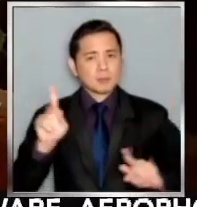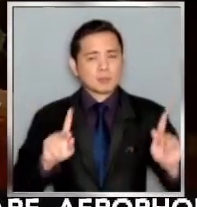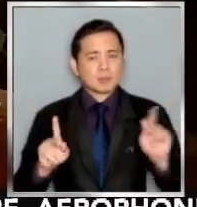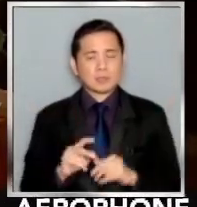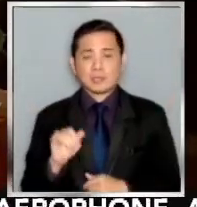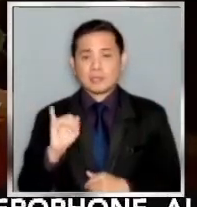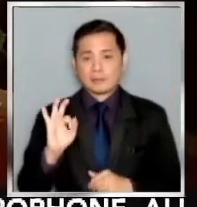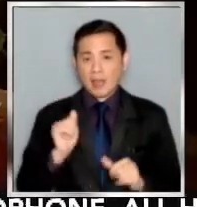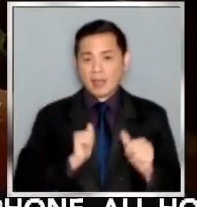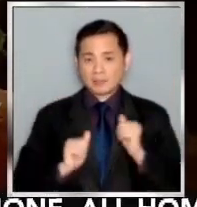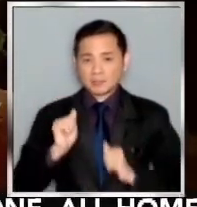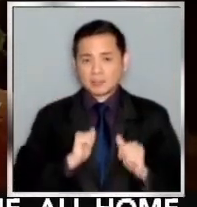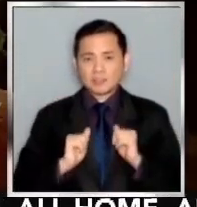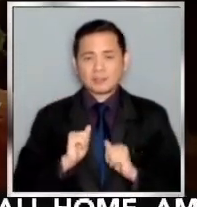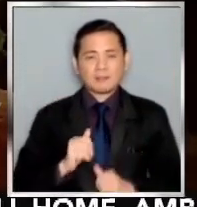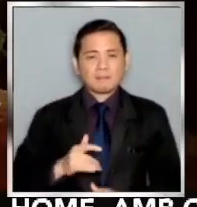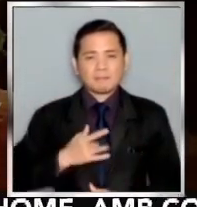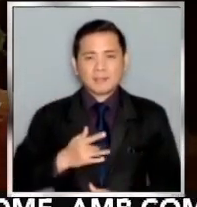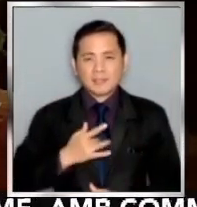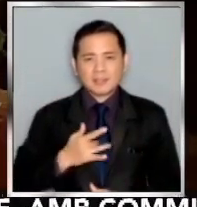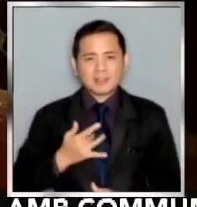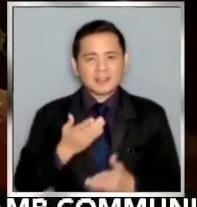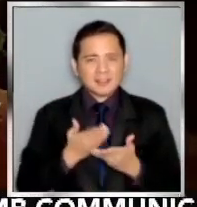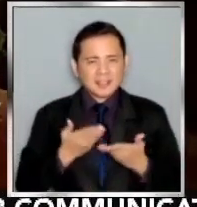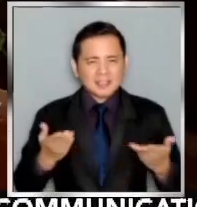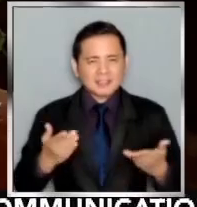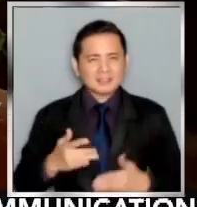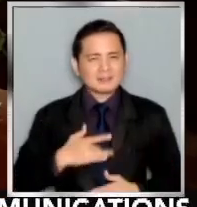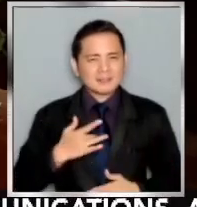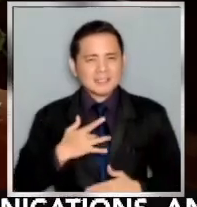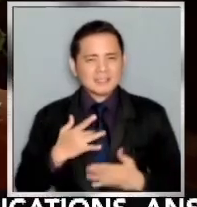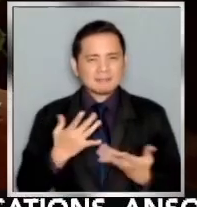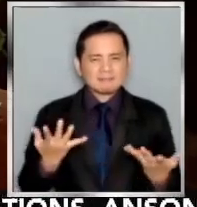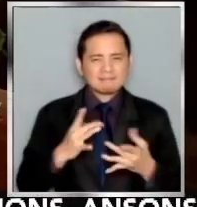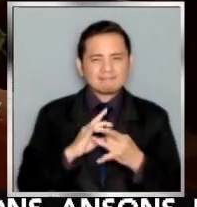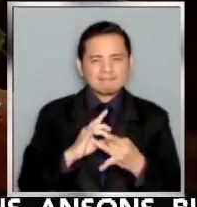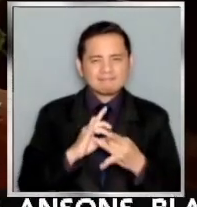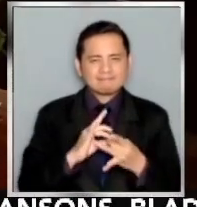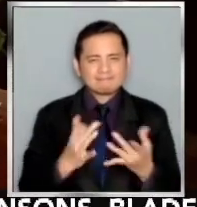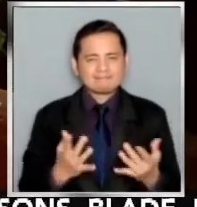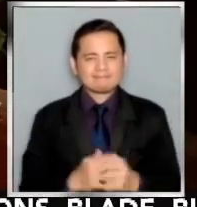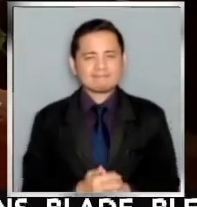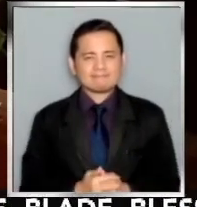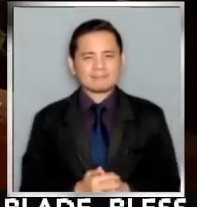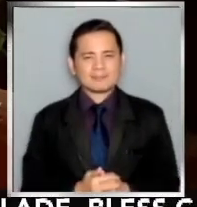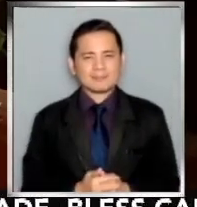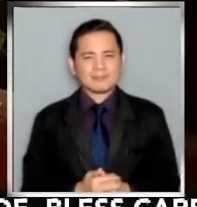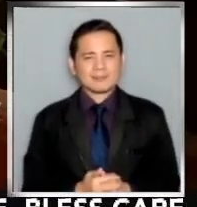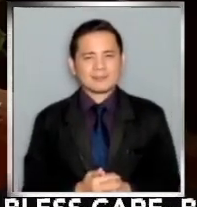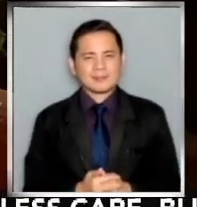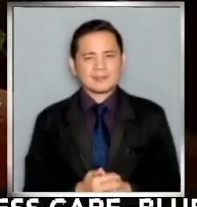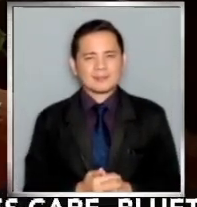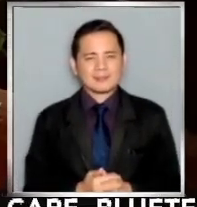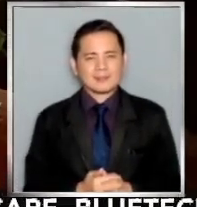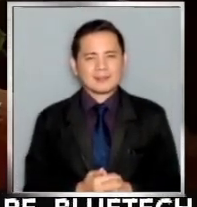actually feeling things eh. You're supposed to feel things. Yes. And I think para na... authentic. Yo!